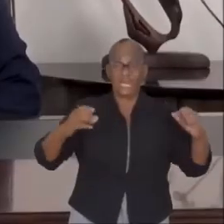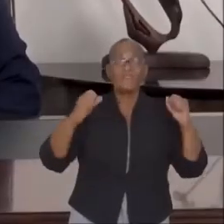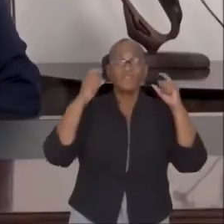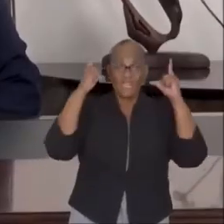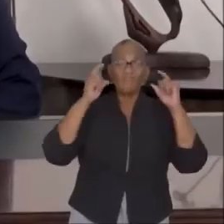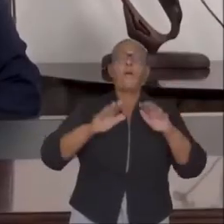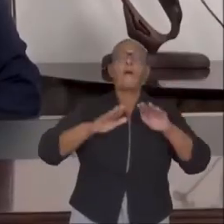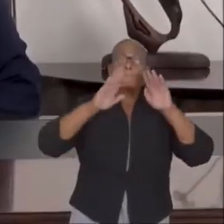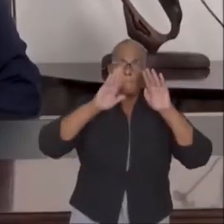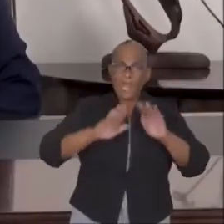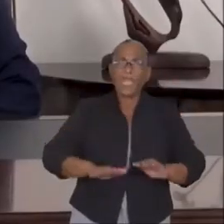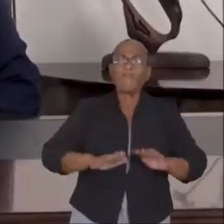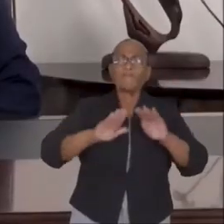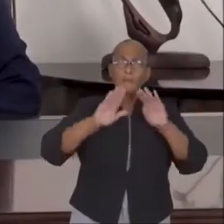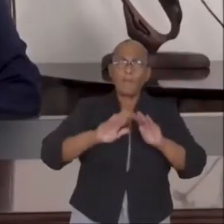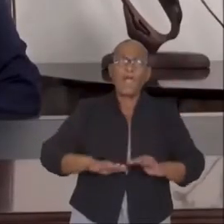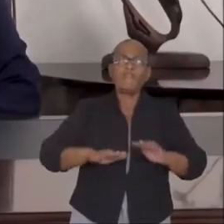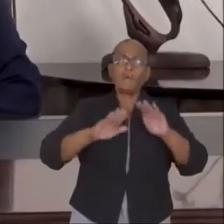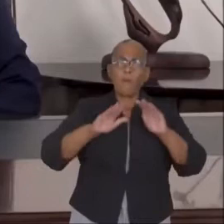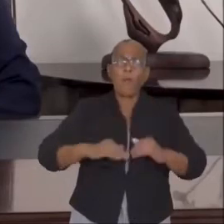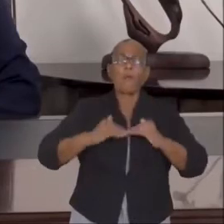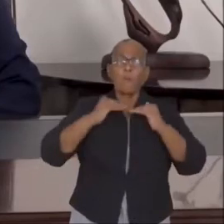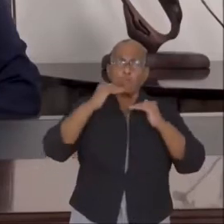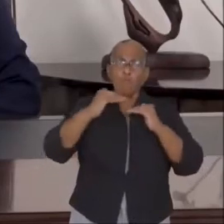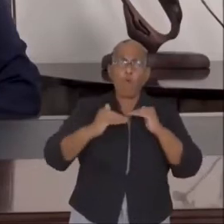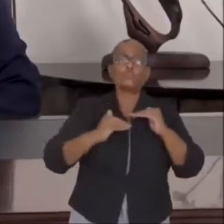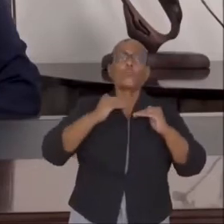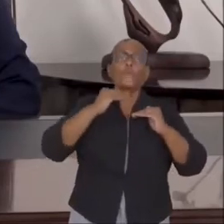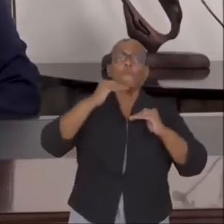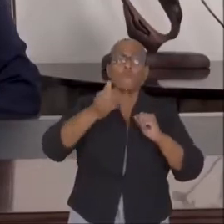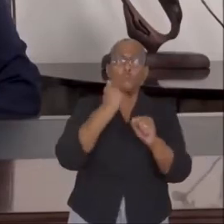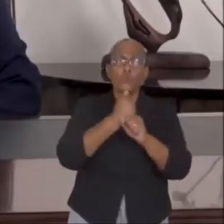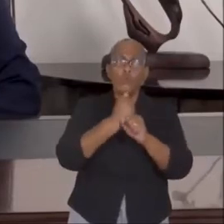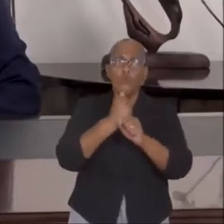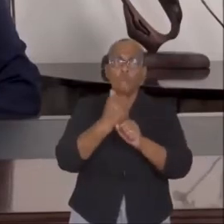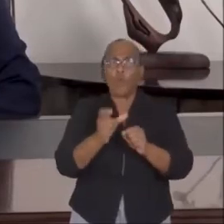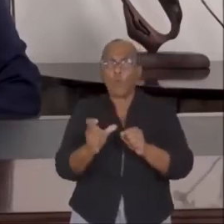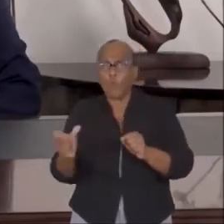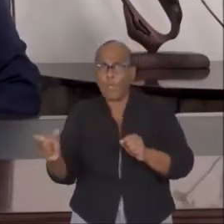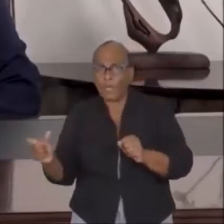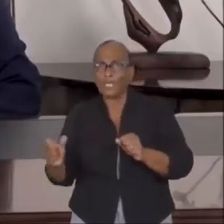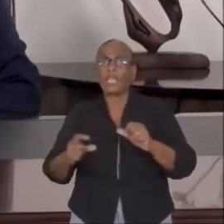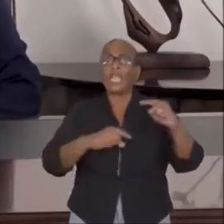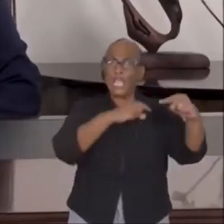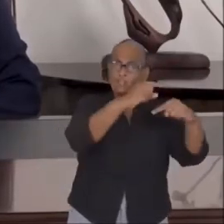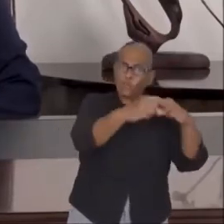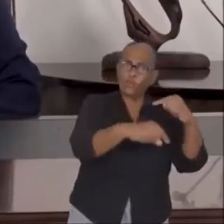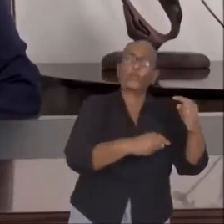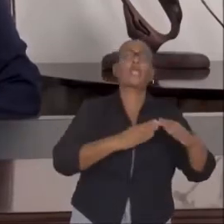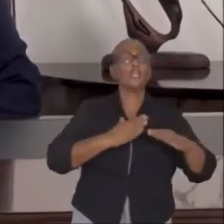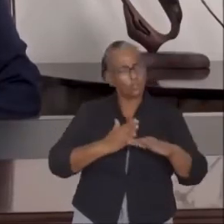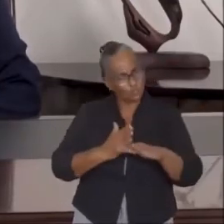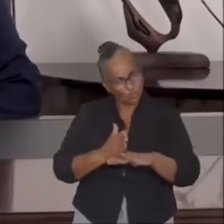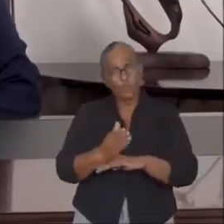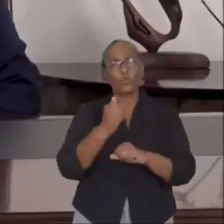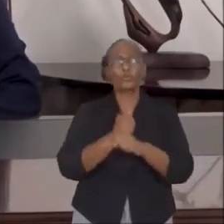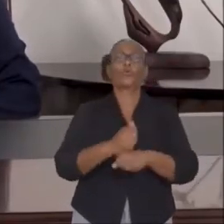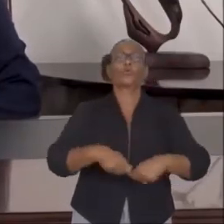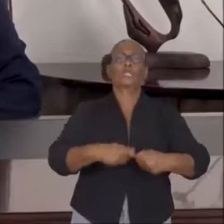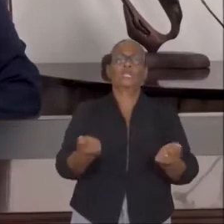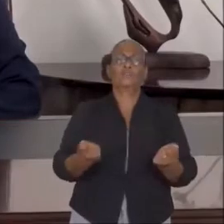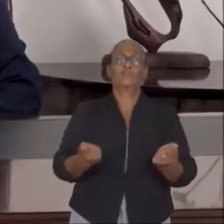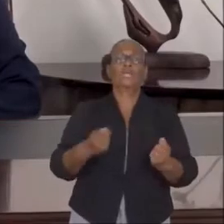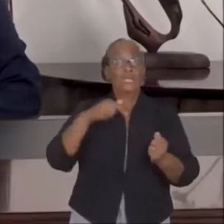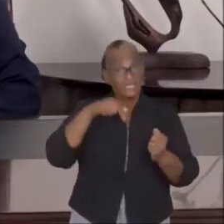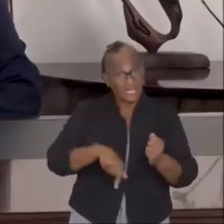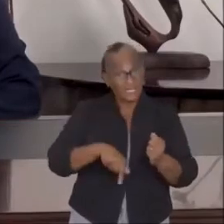overheid en het bedrijfsleven blijven indachtig de bevorderen van productie en ontwikkeling normaal hun